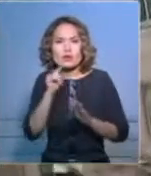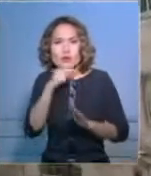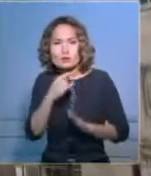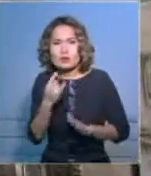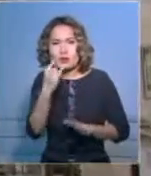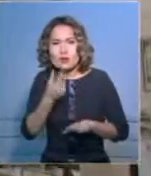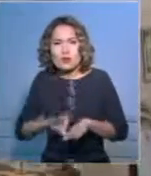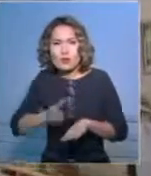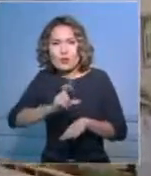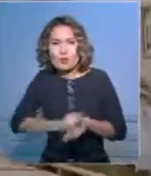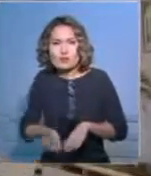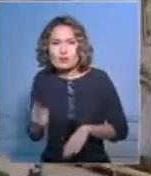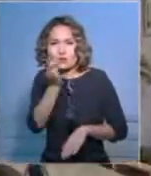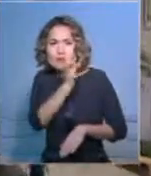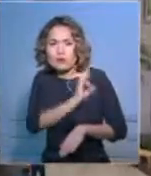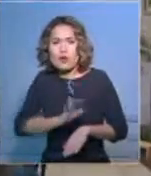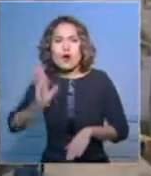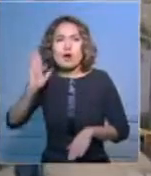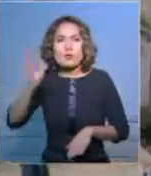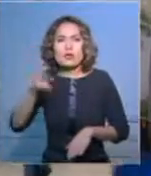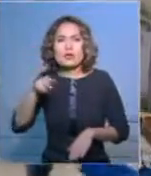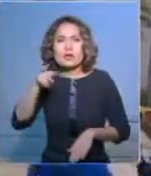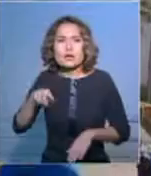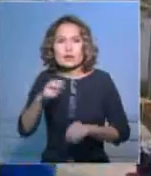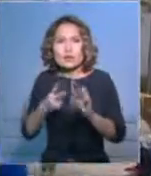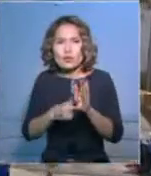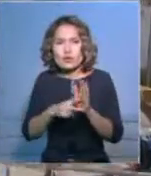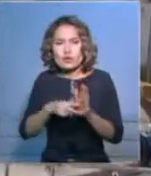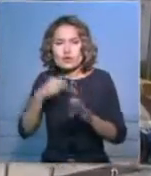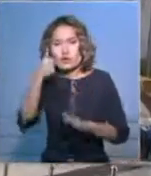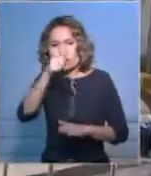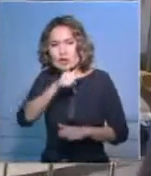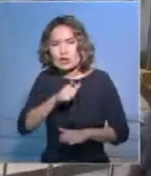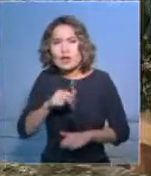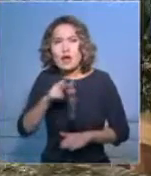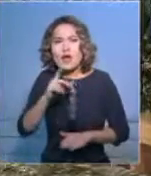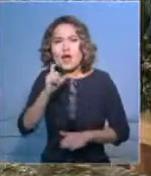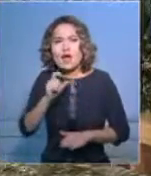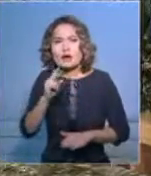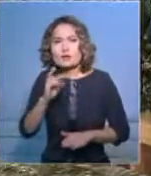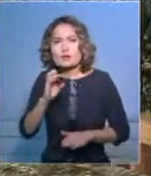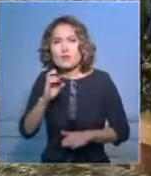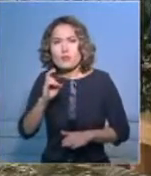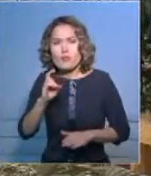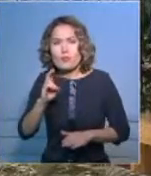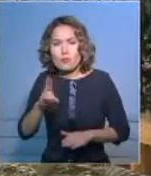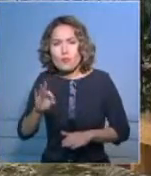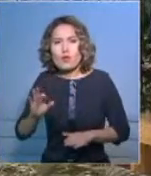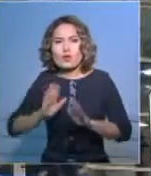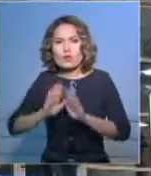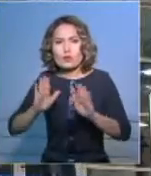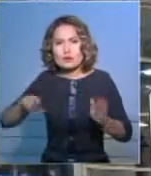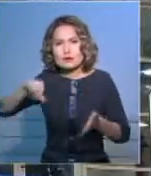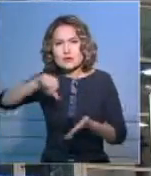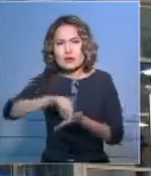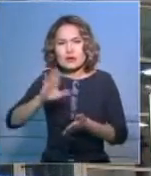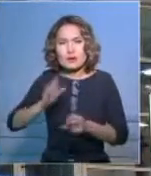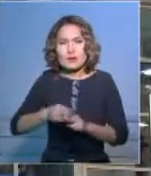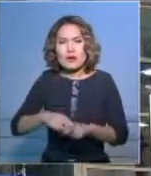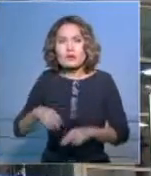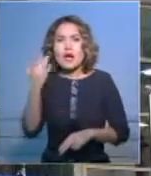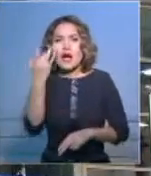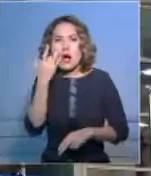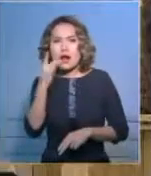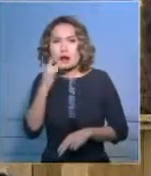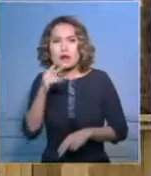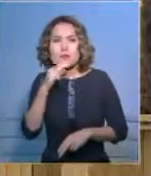көпшілік назарына ұсынылмақ. Оқу ордасында бұл күні 140-тан астам жоба қолға алынған. Ғалымдар Америка, Ұлыбритания, Австралия